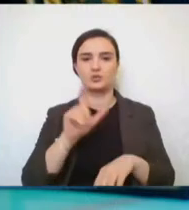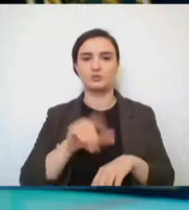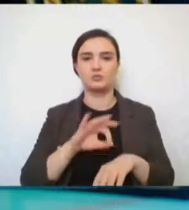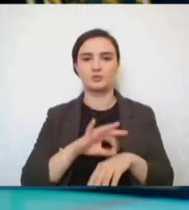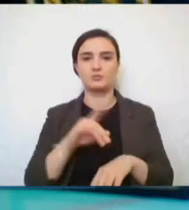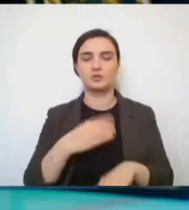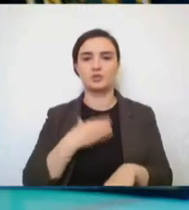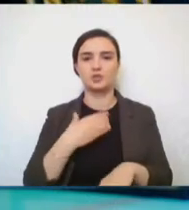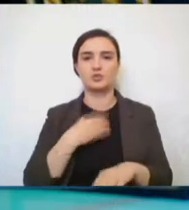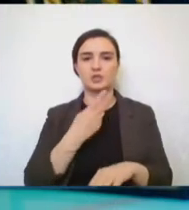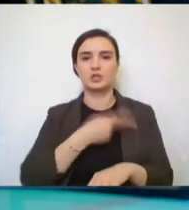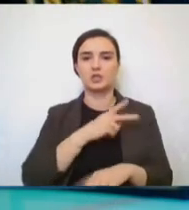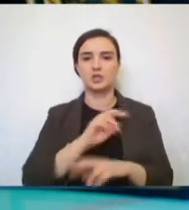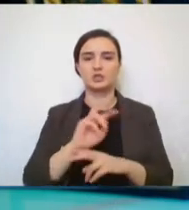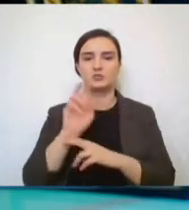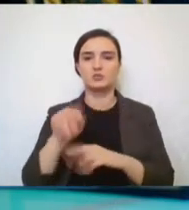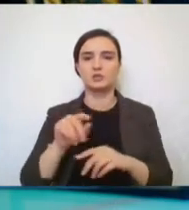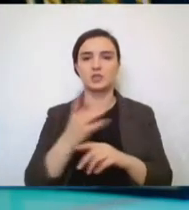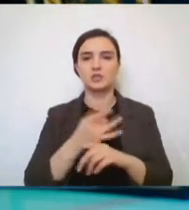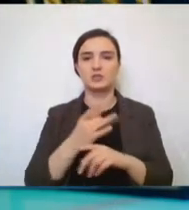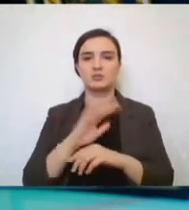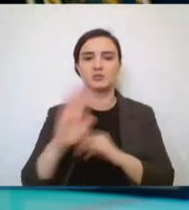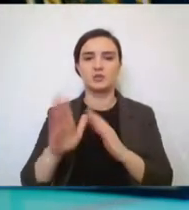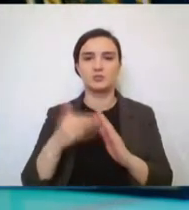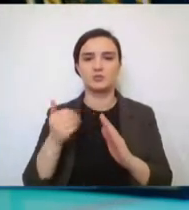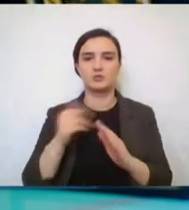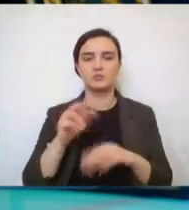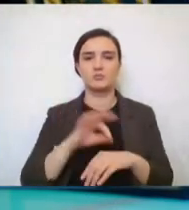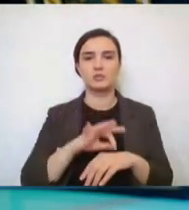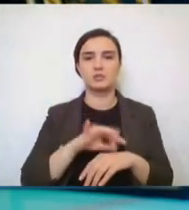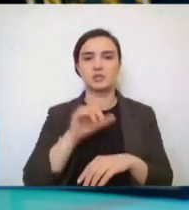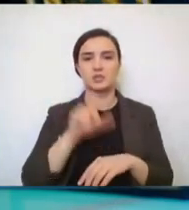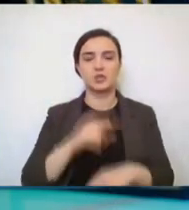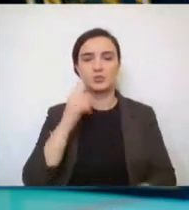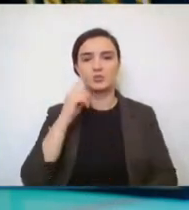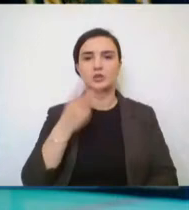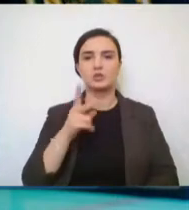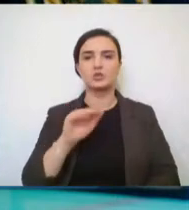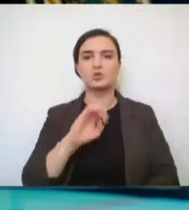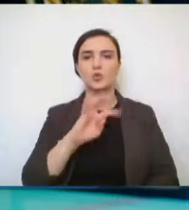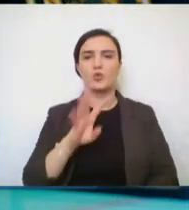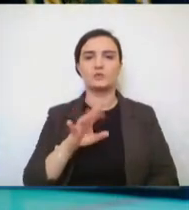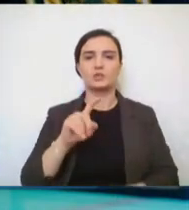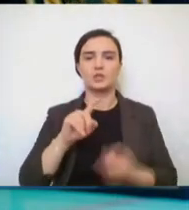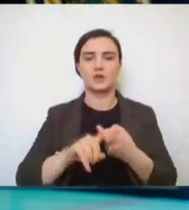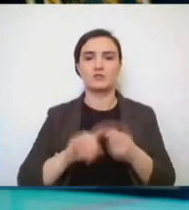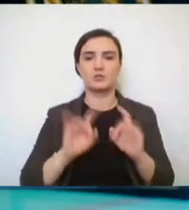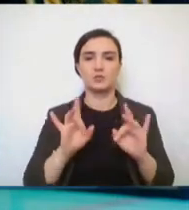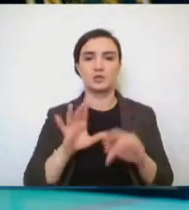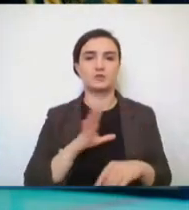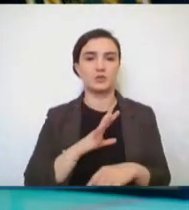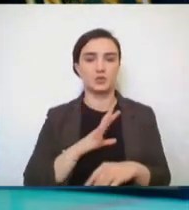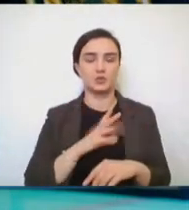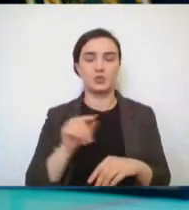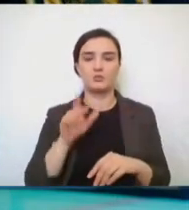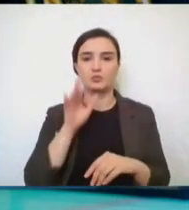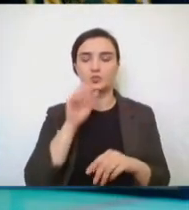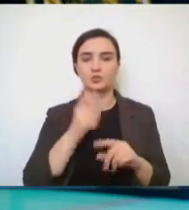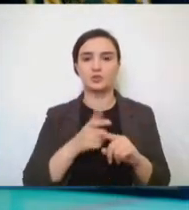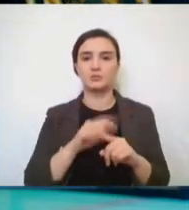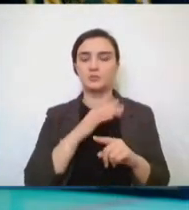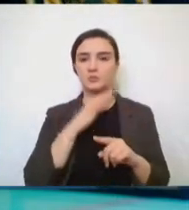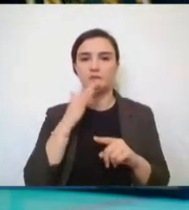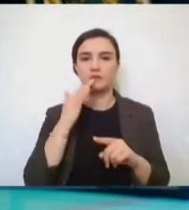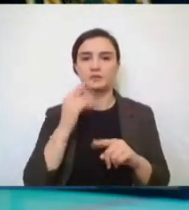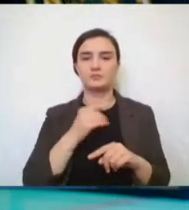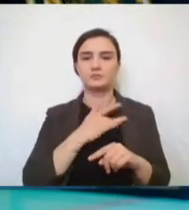მისვლა სასწრაფოს გამოძახება და პაციენტს ეგონა, რომ ეს COVID-თან დაკავშირებული ტკივილი იყო და ამ დროს გაიპარა ძალიან ბევრი ინფარქტი, სტენოკარდია